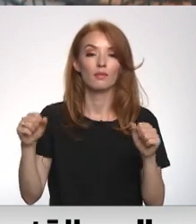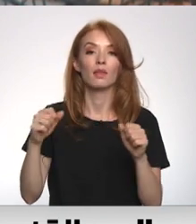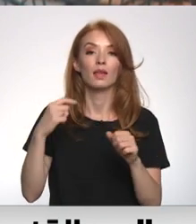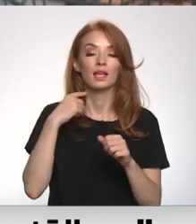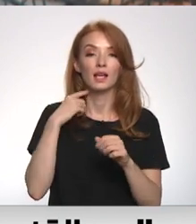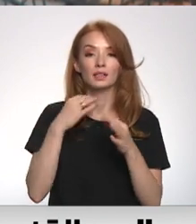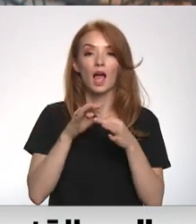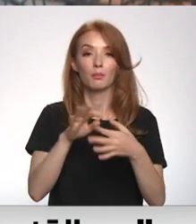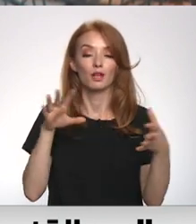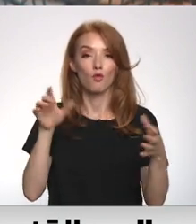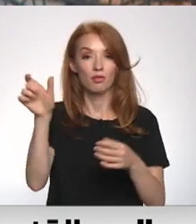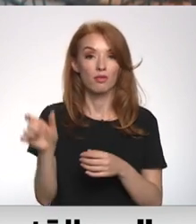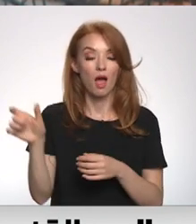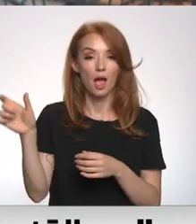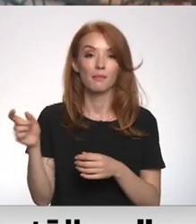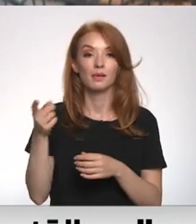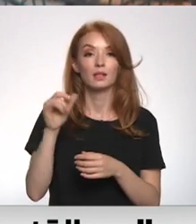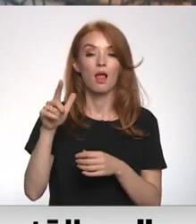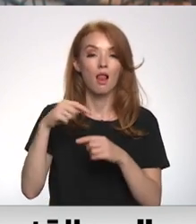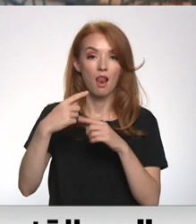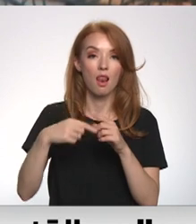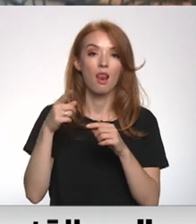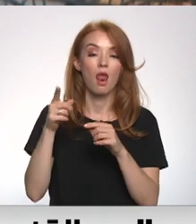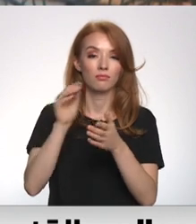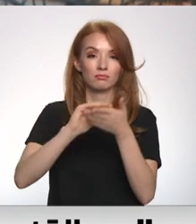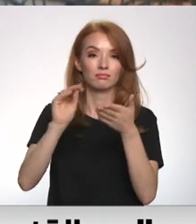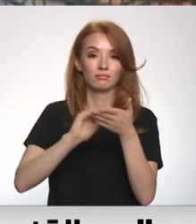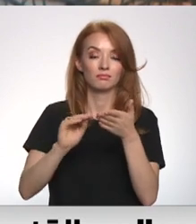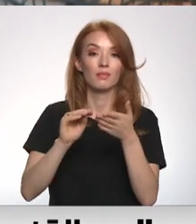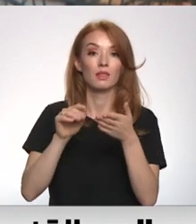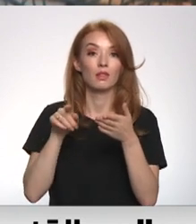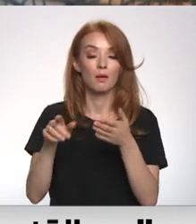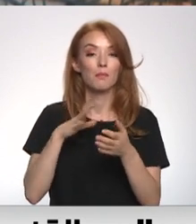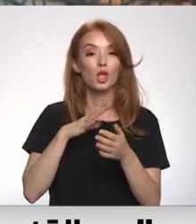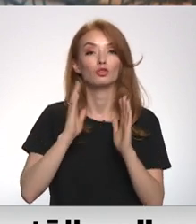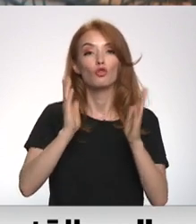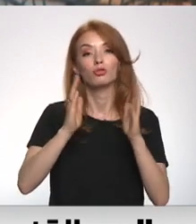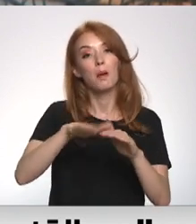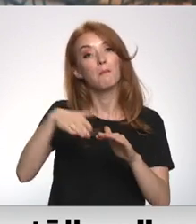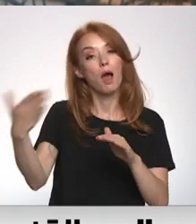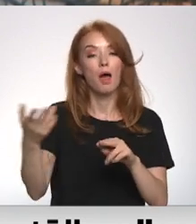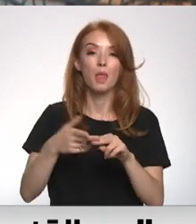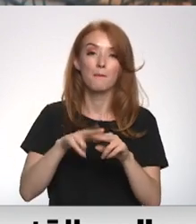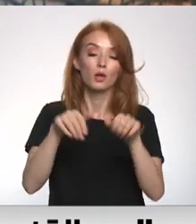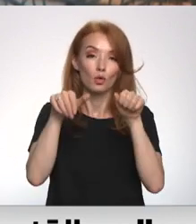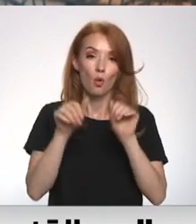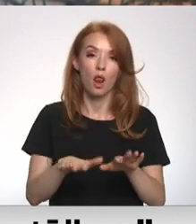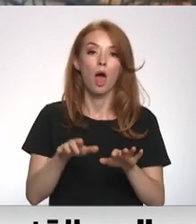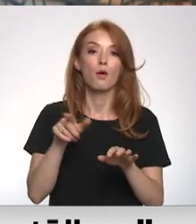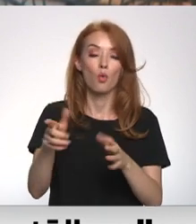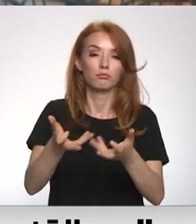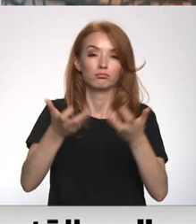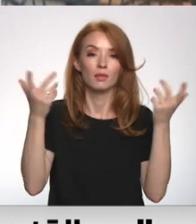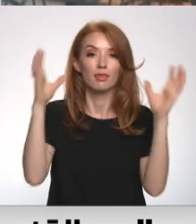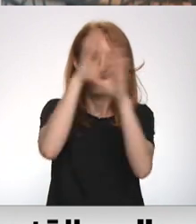Rīgas atbrīvotājiem. Stēla šajā gadījumā akmens staps ar uzrakstu atradās šosejas malā, tāpēc tika nolēmts to demontēt naktī,